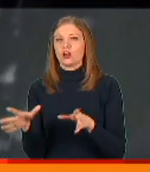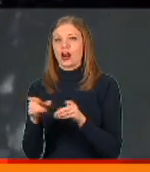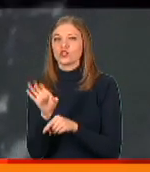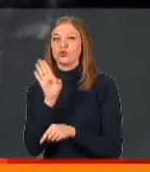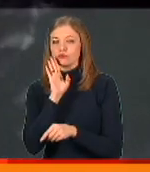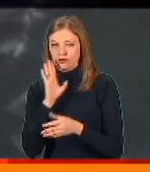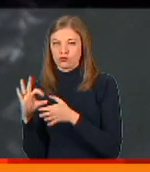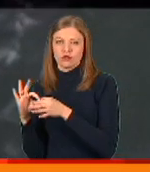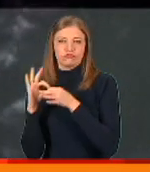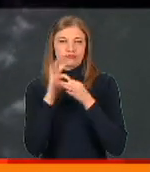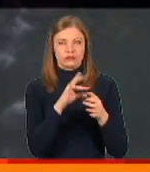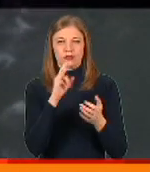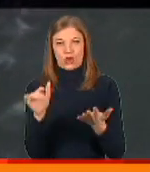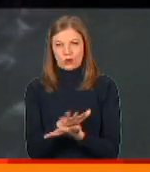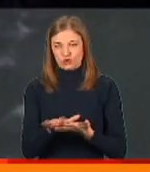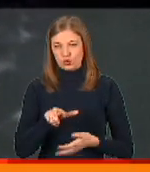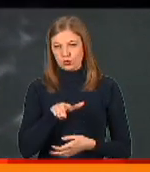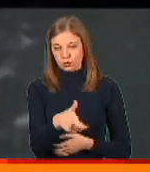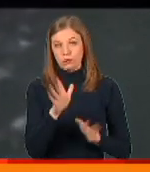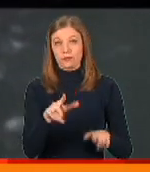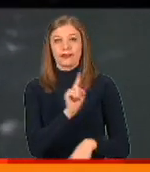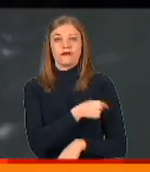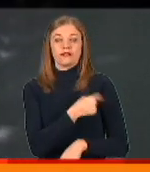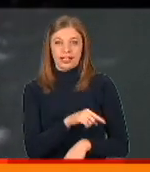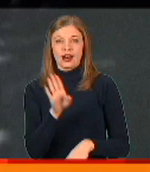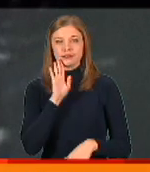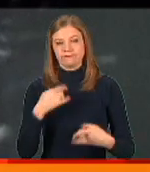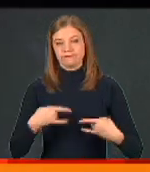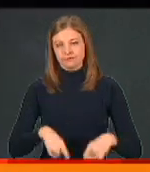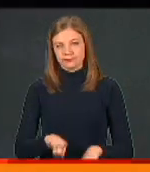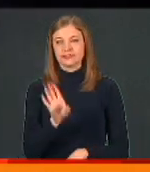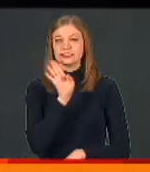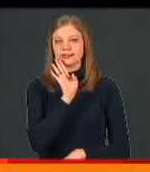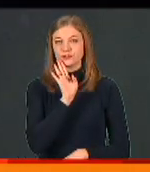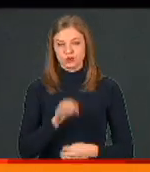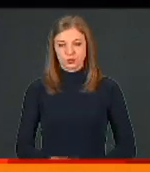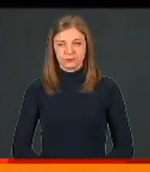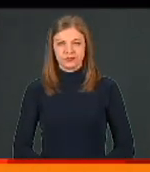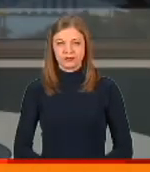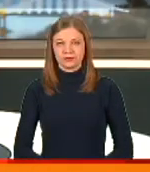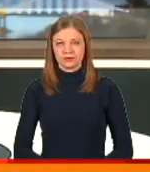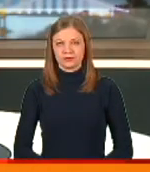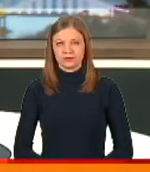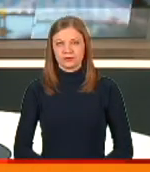жінкою вивели на розчищену дорогу. У лікарні Вагітна народила дівчинку.